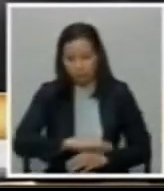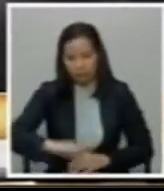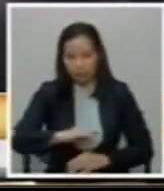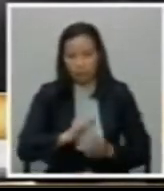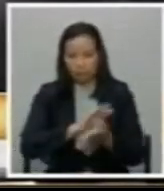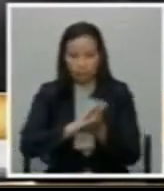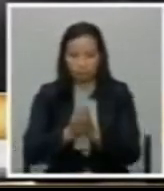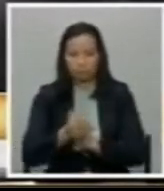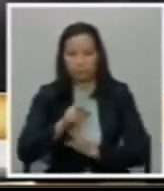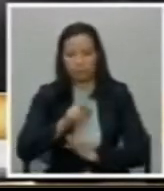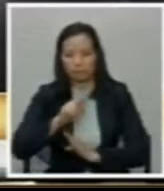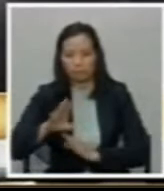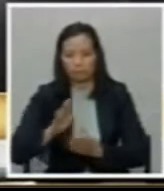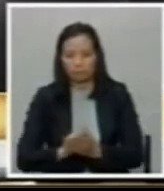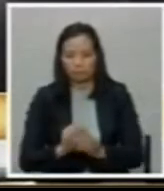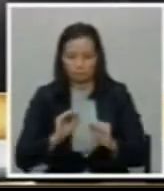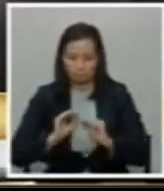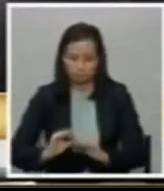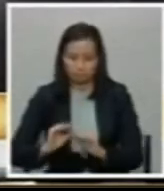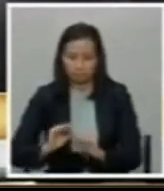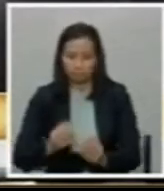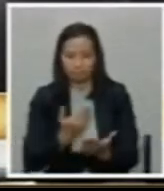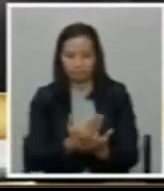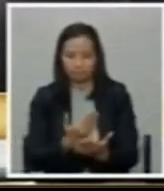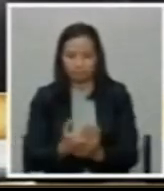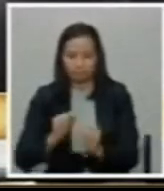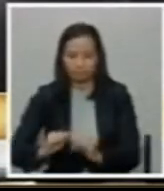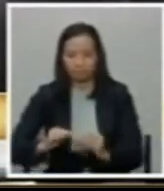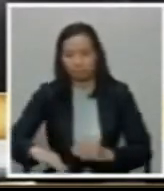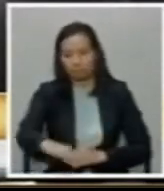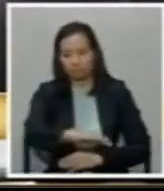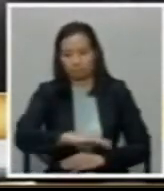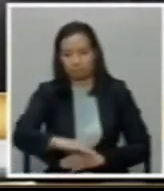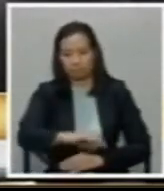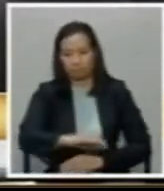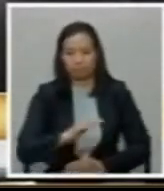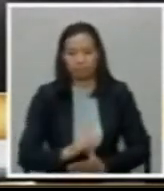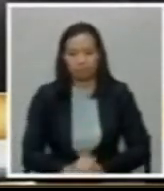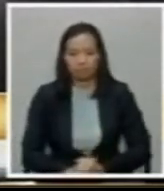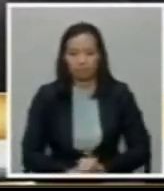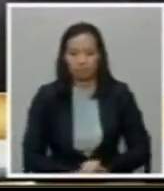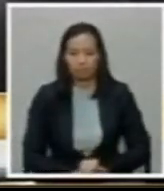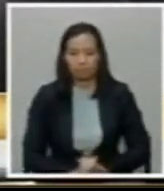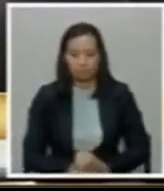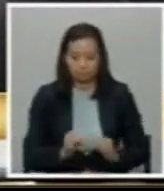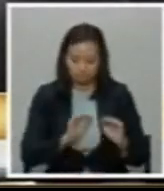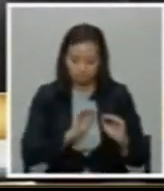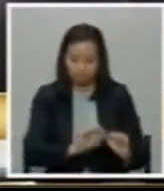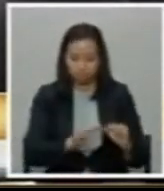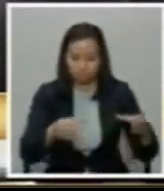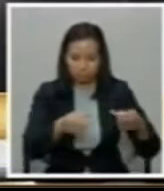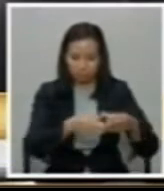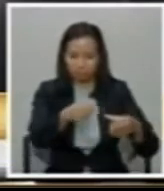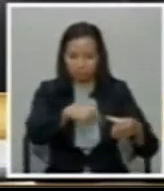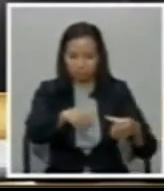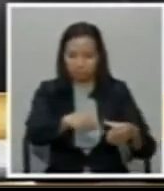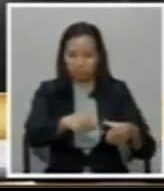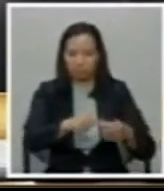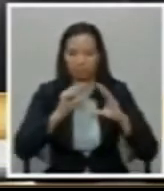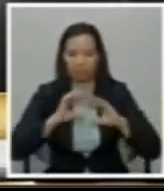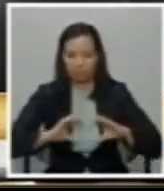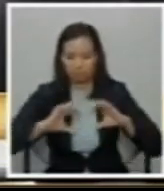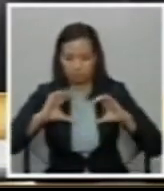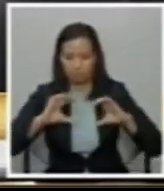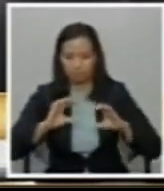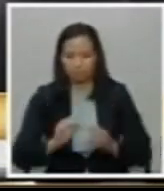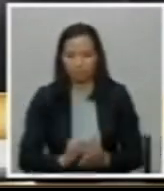บของการออมให้ทั่วถึงนะครับแทนที่จะเป็นการออมเฉพาะกลุ่มเฉพาะที่